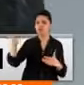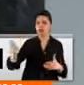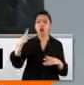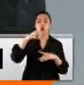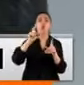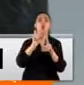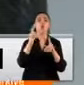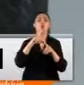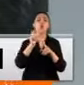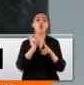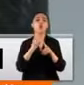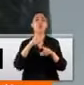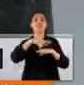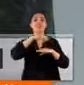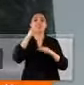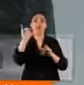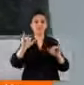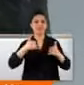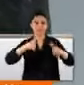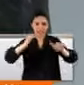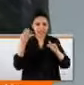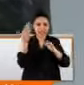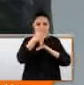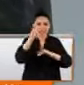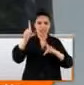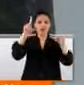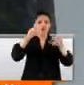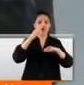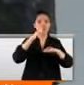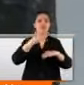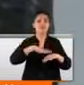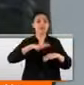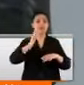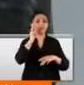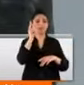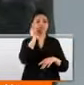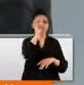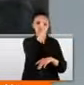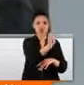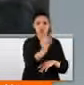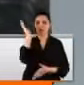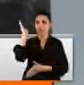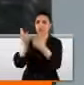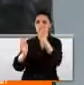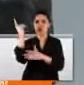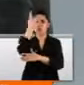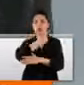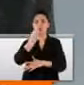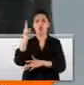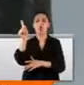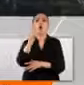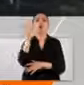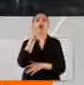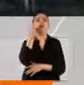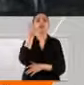Uludağ tatile gittiğinde iddiasına göre onunla fotoğraf çektirmek isteyen biri tarafından şiddete uğradı. Yüzüne 10 dikiş